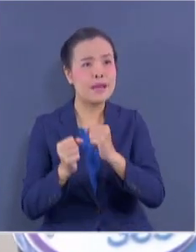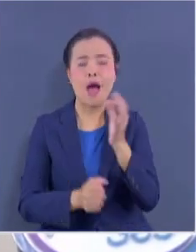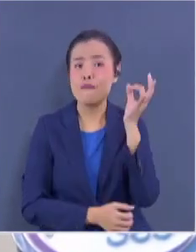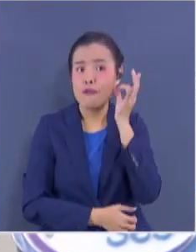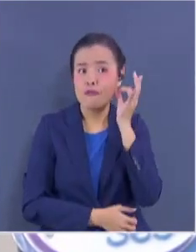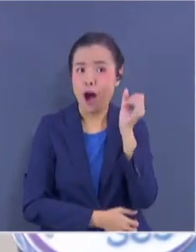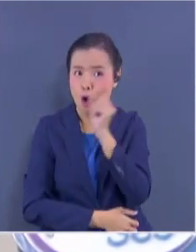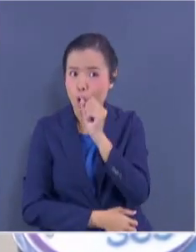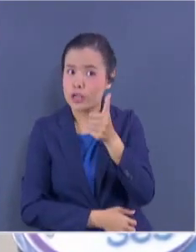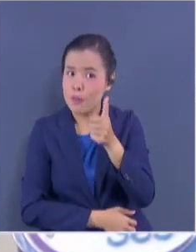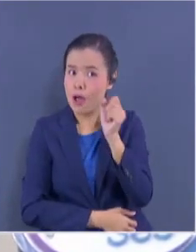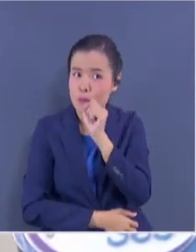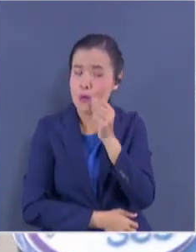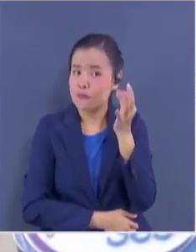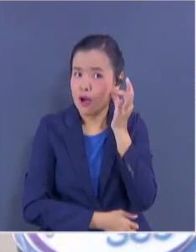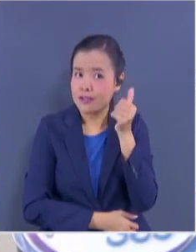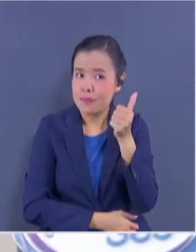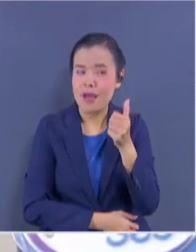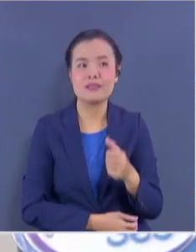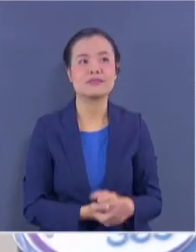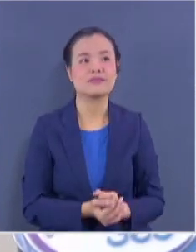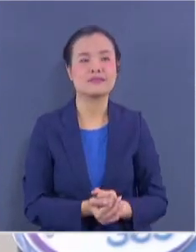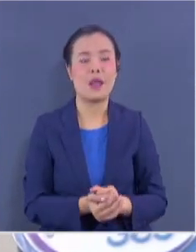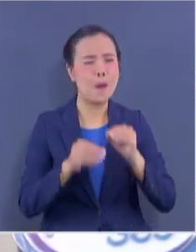ยว่าเราร้องดีไหมนะคลิปนั้นเพราะเดี๋ยวมันจะถูก